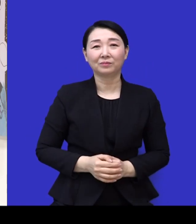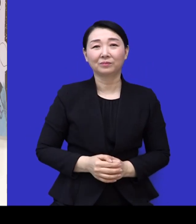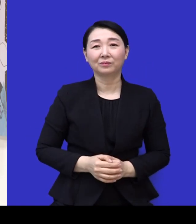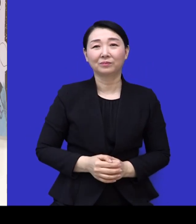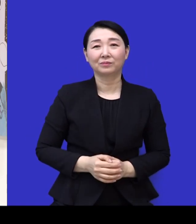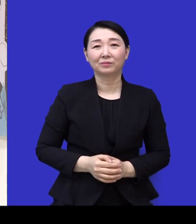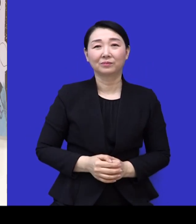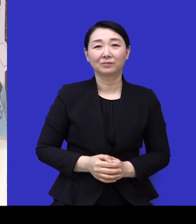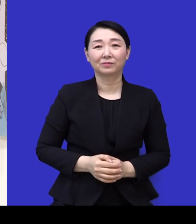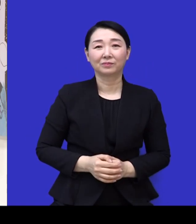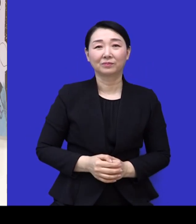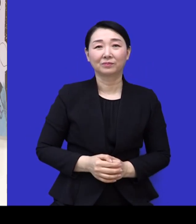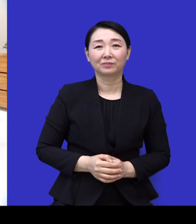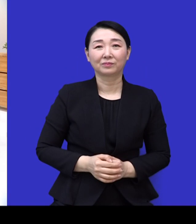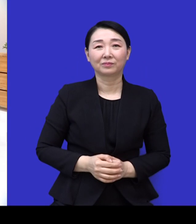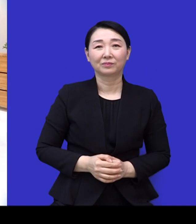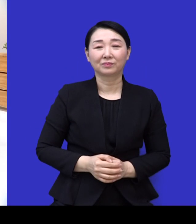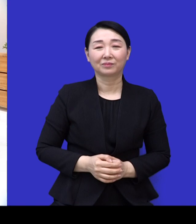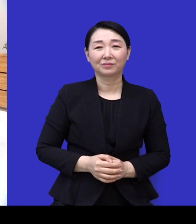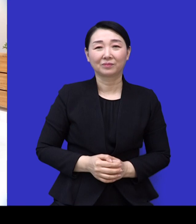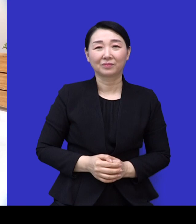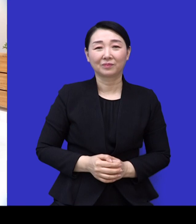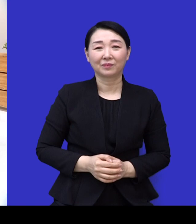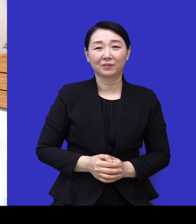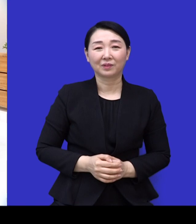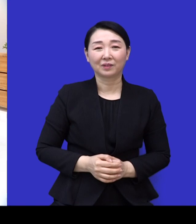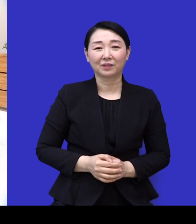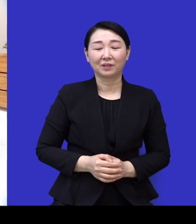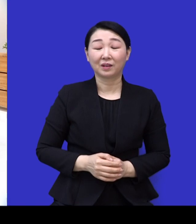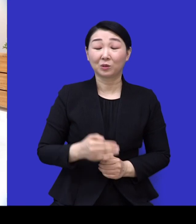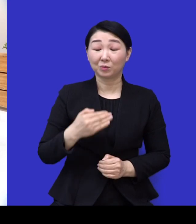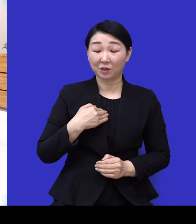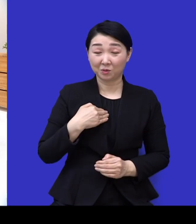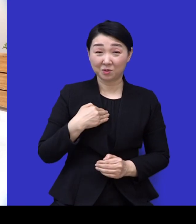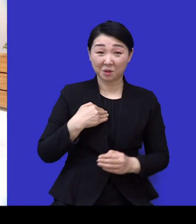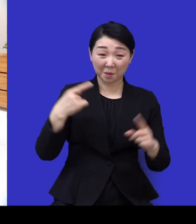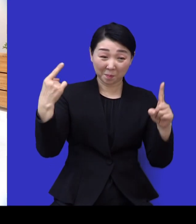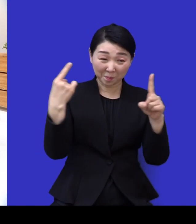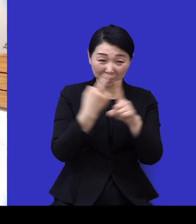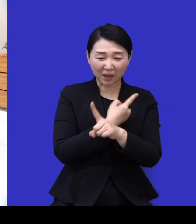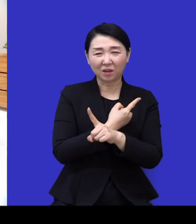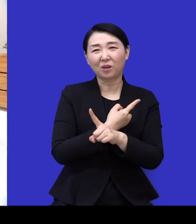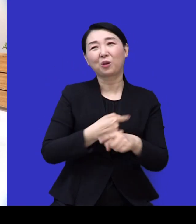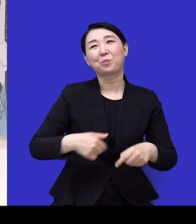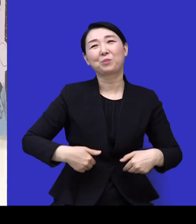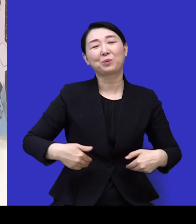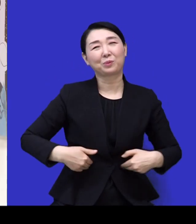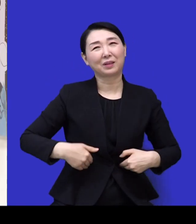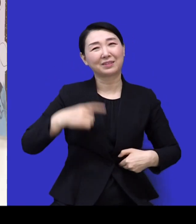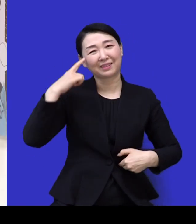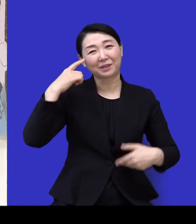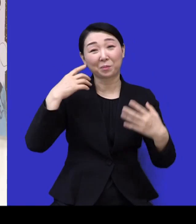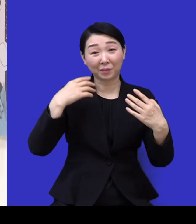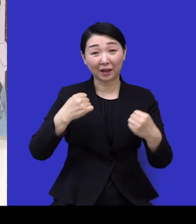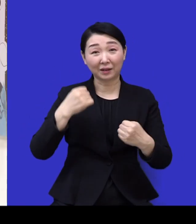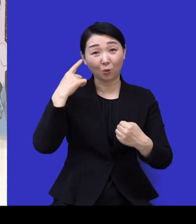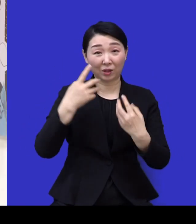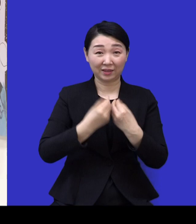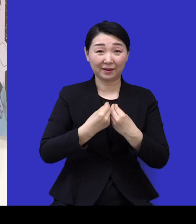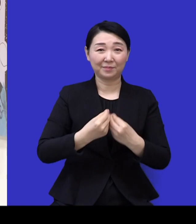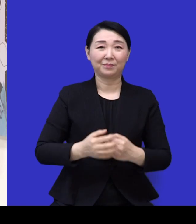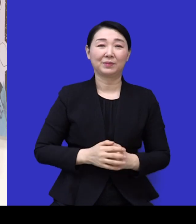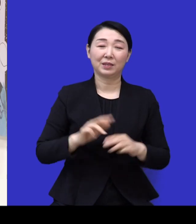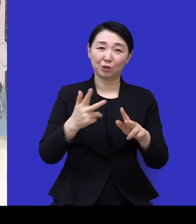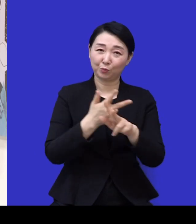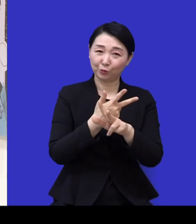이렇게 아까 이제 많이 바뀌어야 된다는 생각이 더 많이 들 때도 참 많아요. 그리고 네. 뭐 예를 들어서 뭐